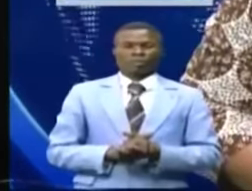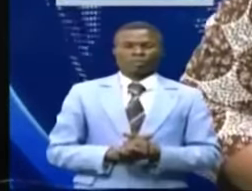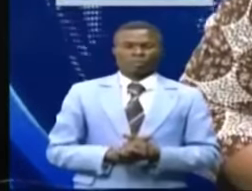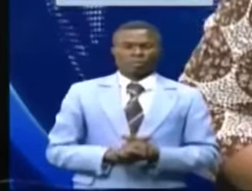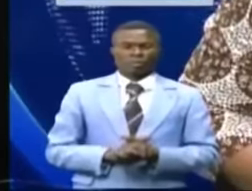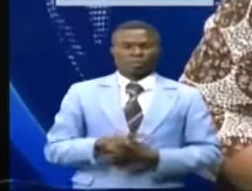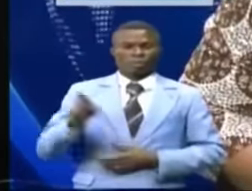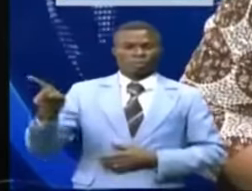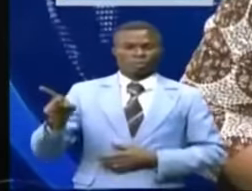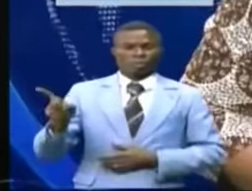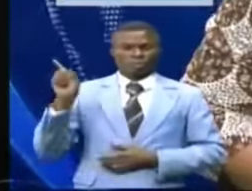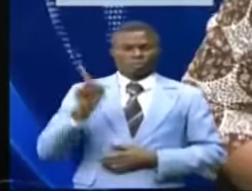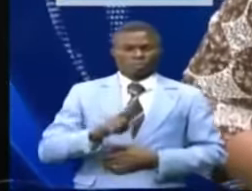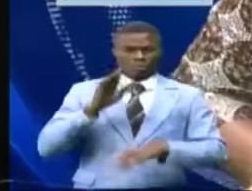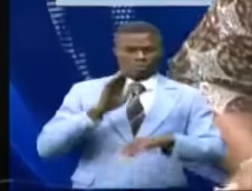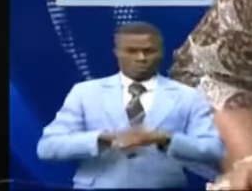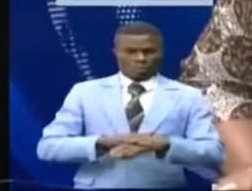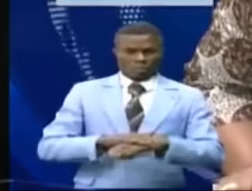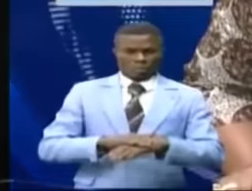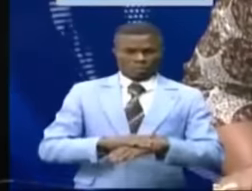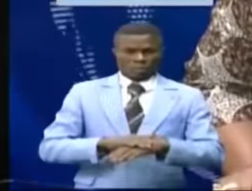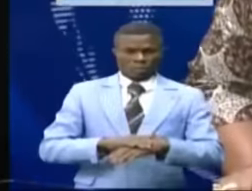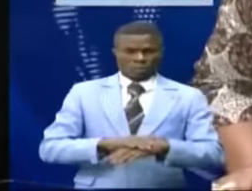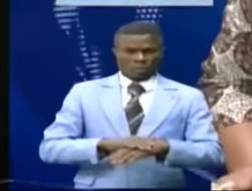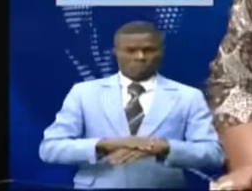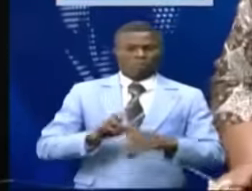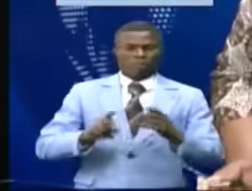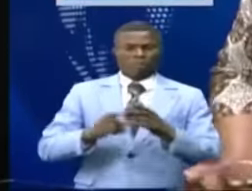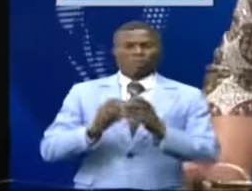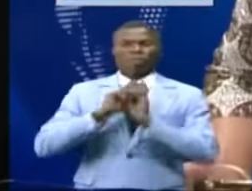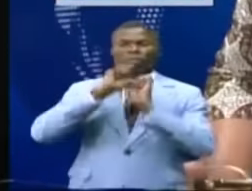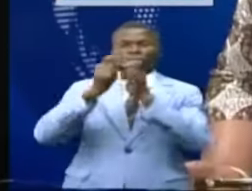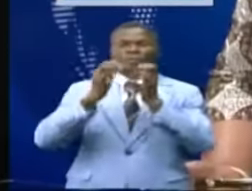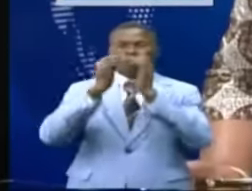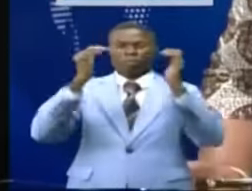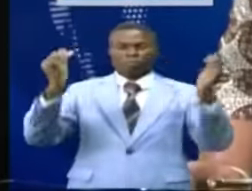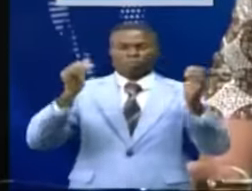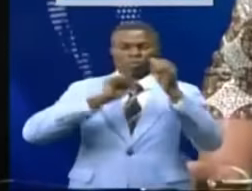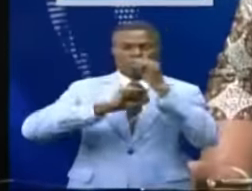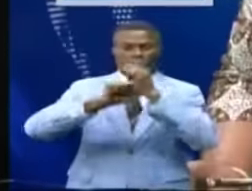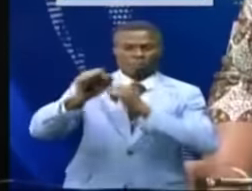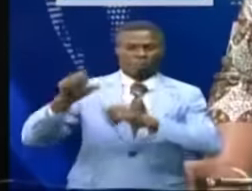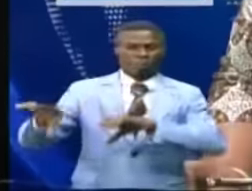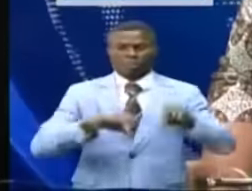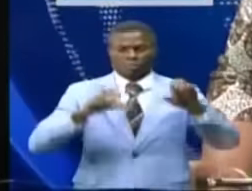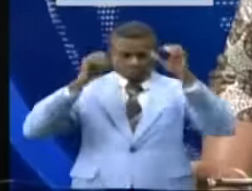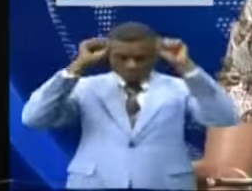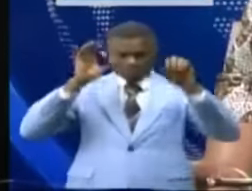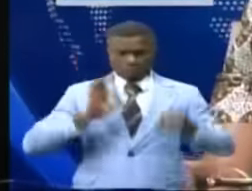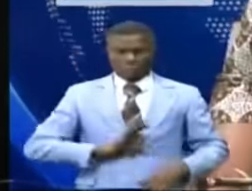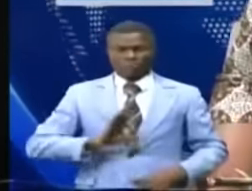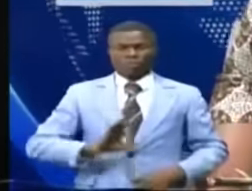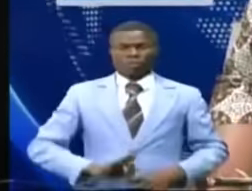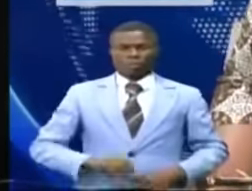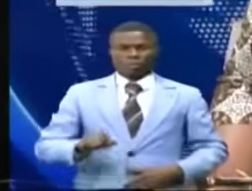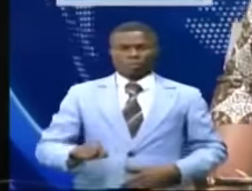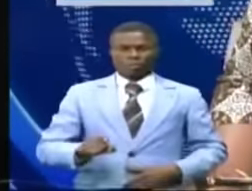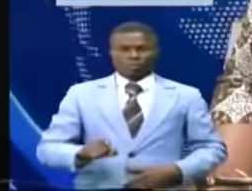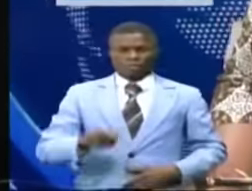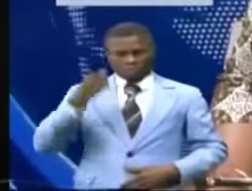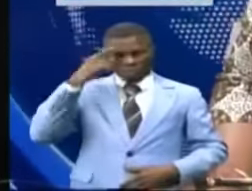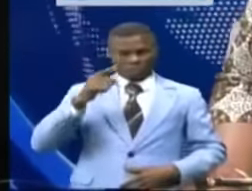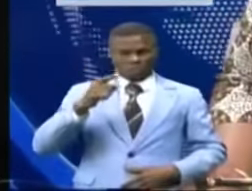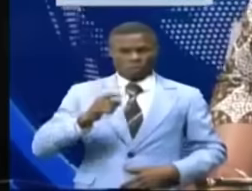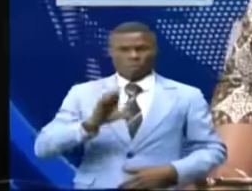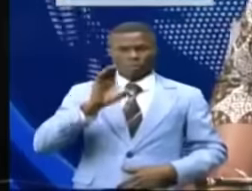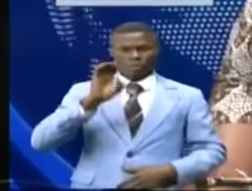Et lui vient d'entamer un périple pour la paix et la vulgarisation des actions du chef de l'État, Félix Antoine Tshisekedi Tshilombo, en faveur de